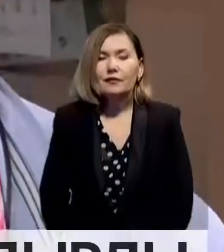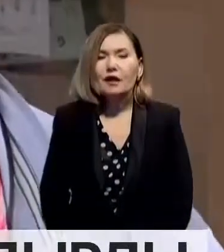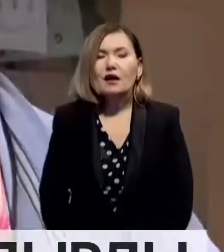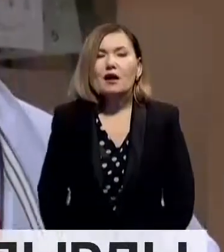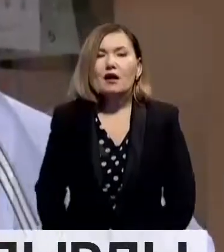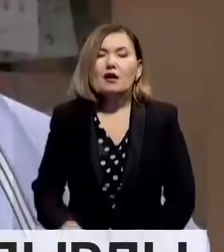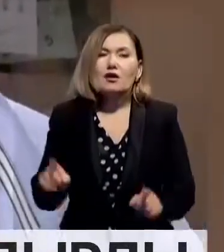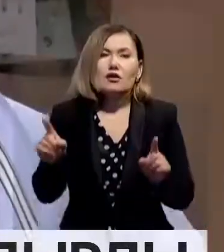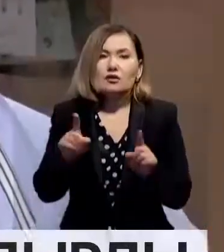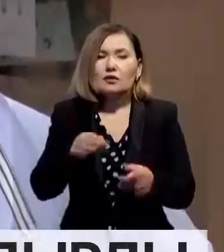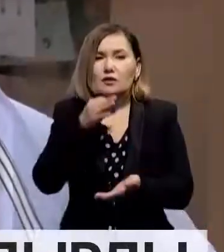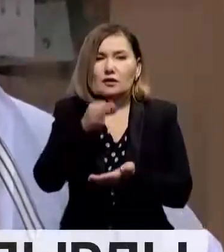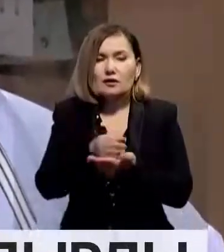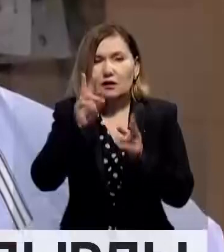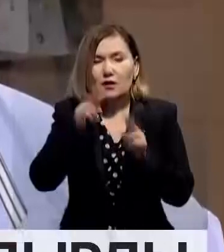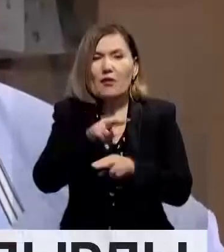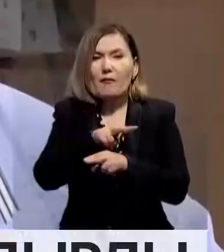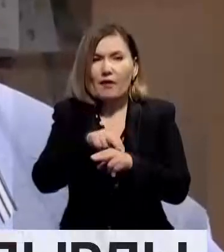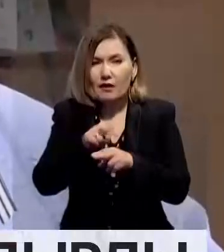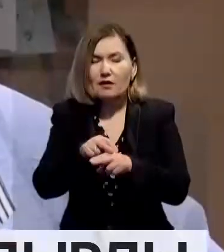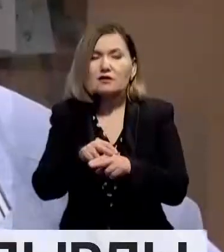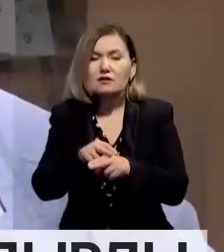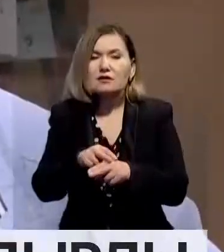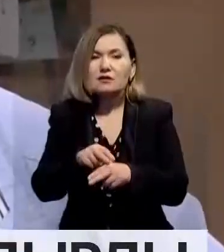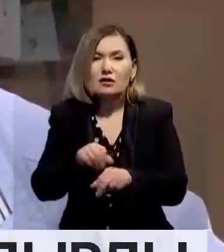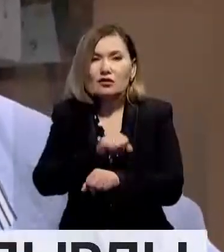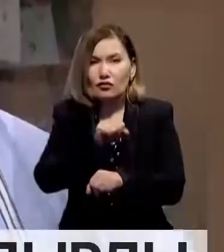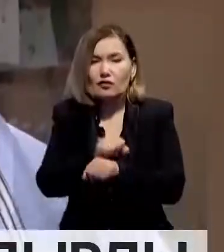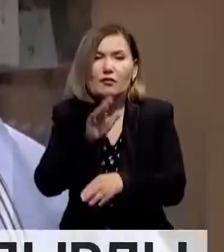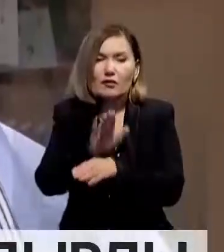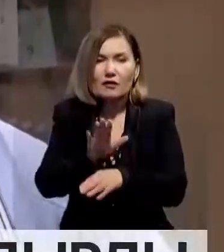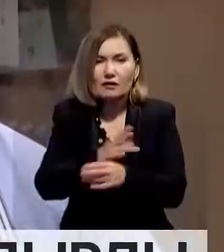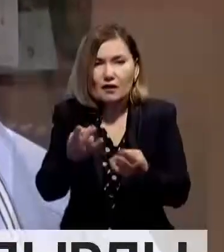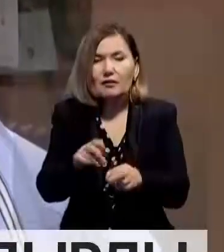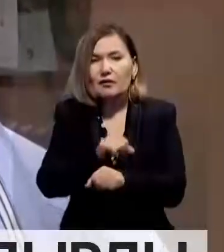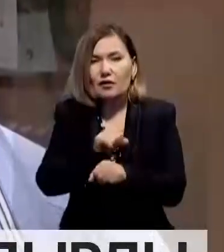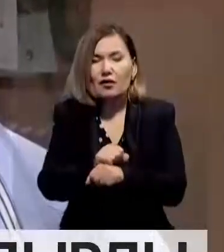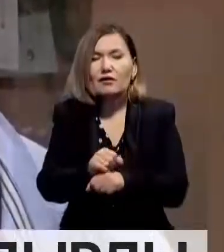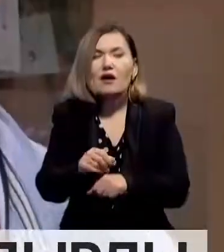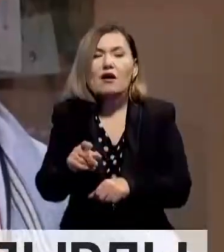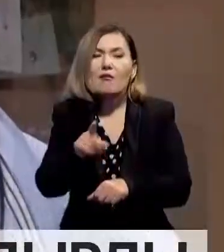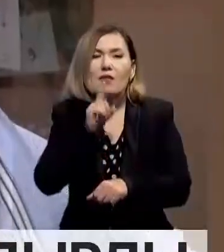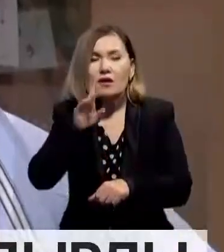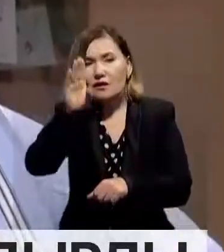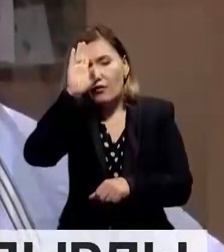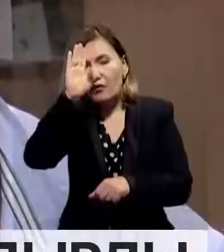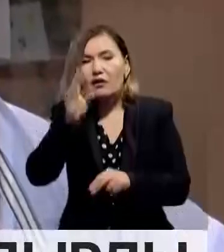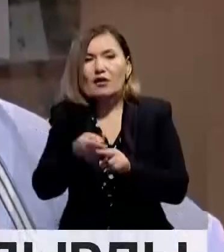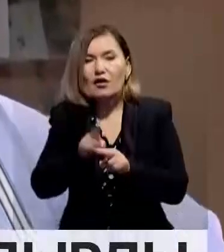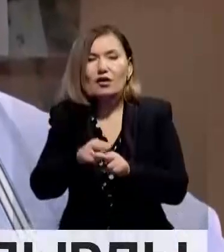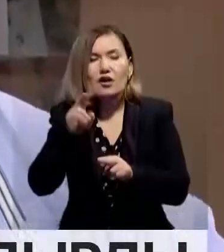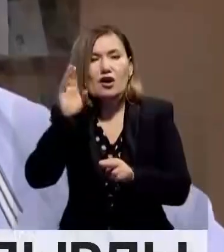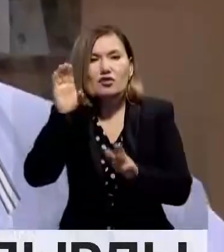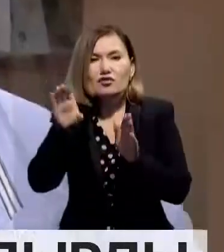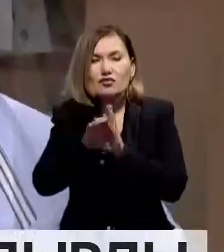Мұндайда не айтарыңды білмейсің. Полиция тоқта десе тоқтау керек қой. Қайтыс болған жігіт тоқта дегенге қарамай зымырап бара жатқан.